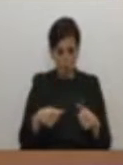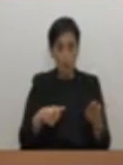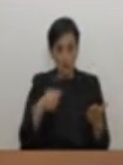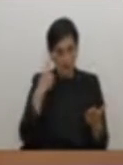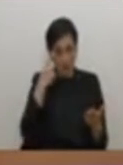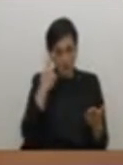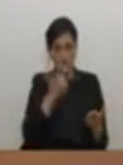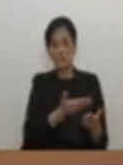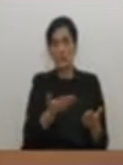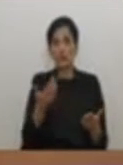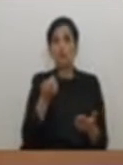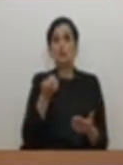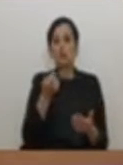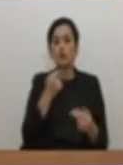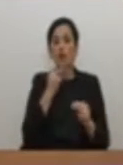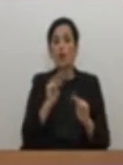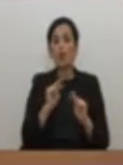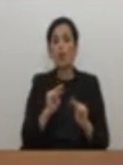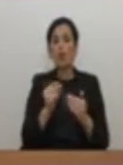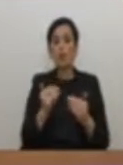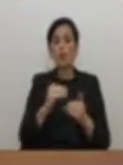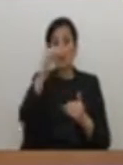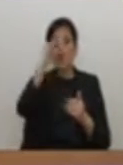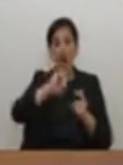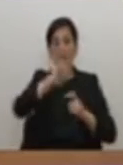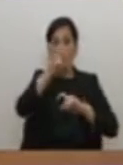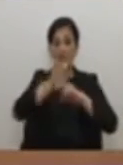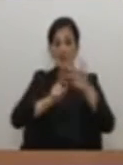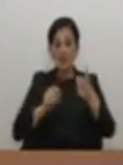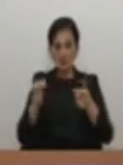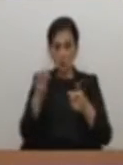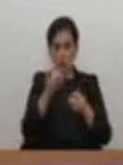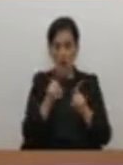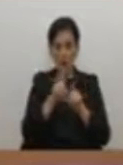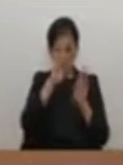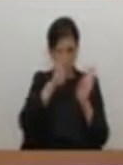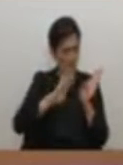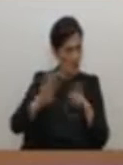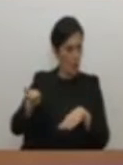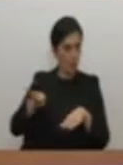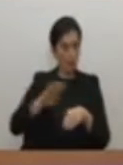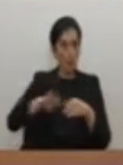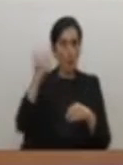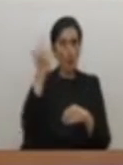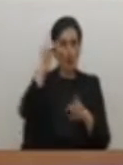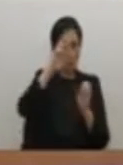დაგაფიქროთ. იქნებ ცოტა ყურადღება დაუთმოთ მაღალთიან რეგიონებს. ასე მიტოვება უპატრონოდ არ